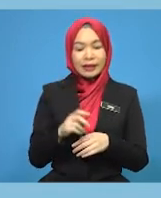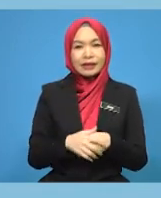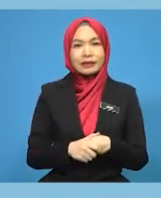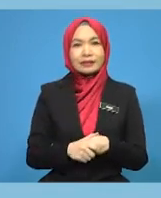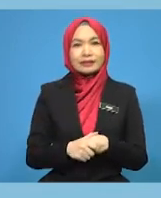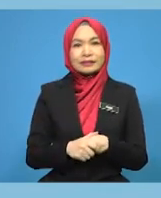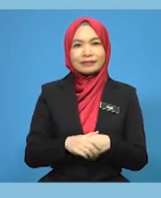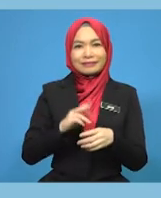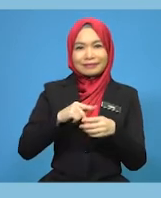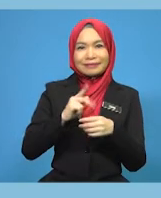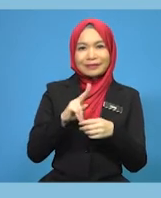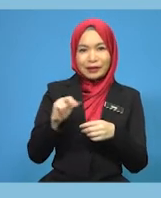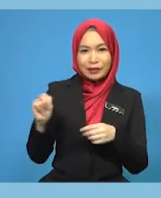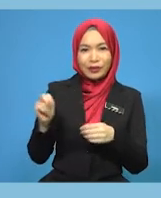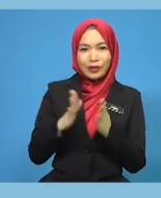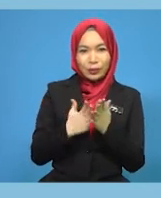penerbitan